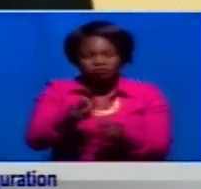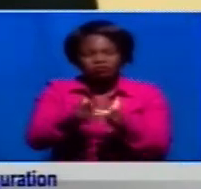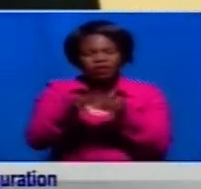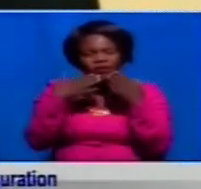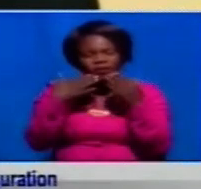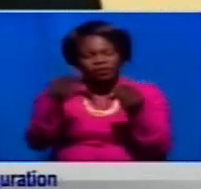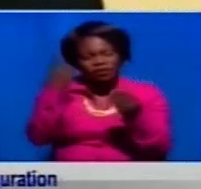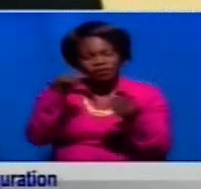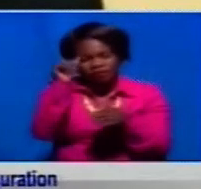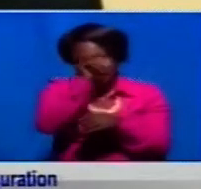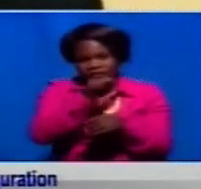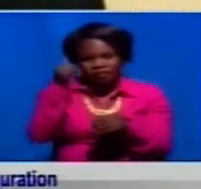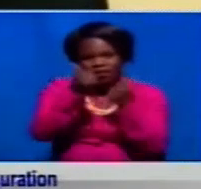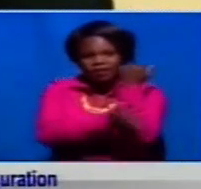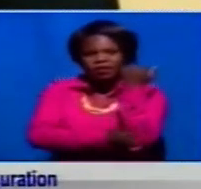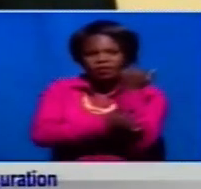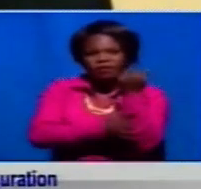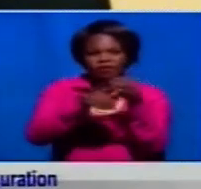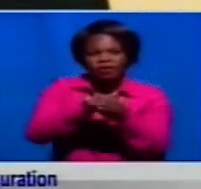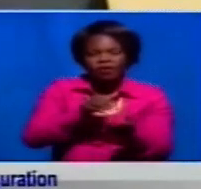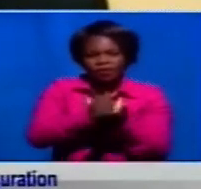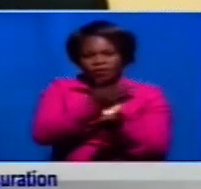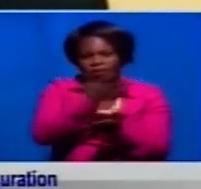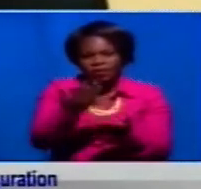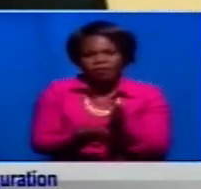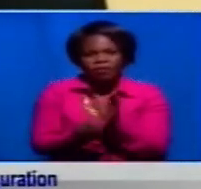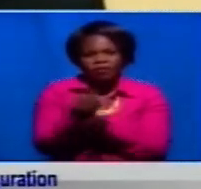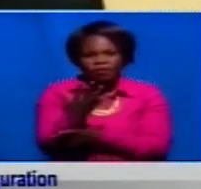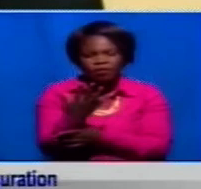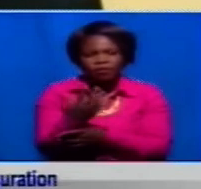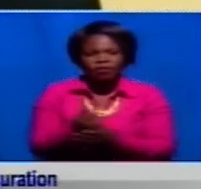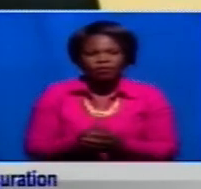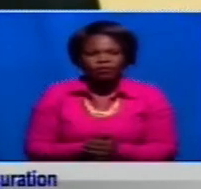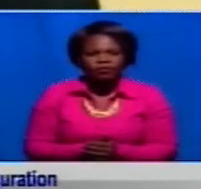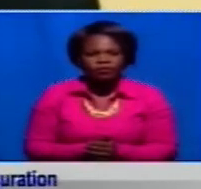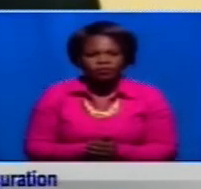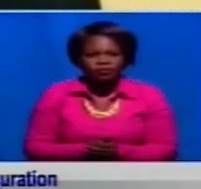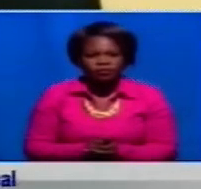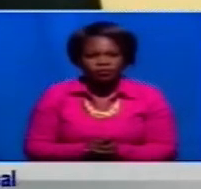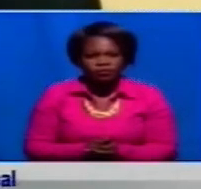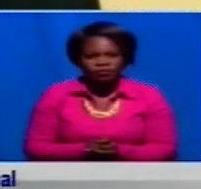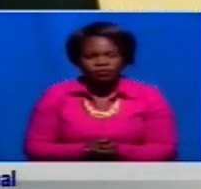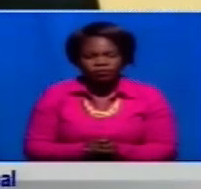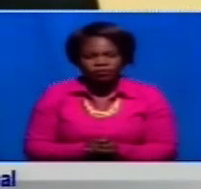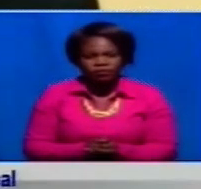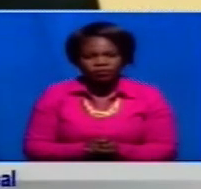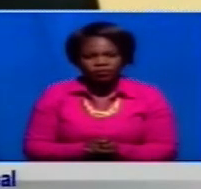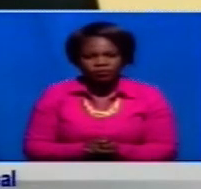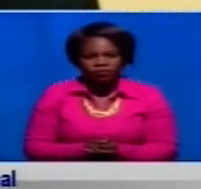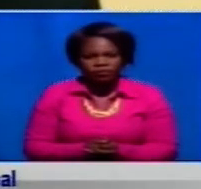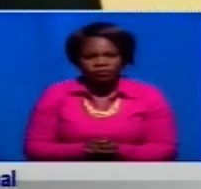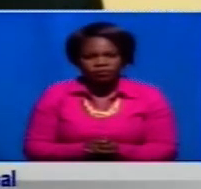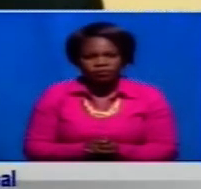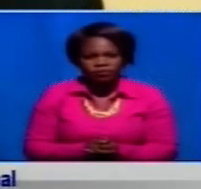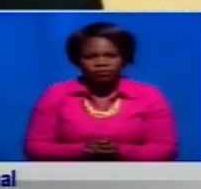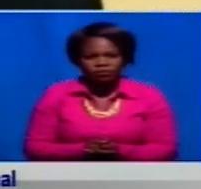African countries in helping them grow. 我们在非洲大陆也有很多好朋友，而在我们所有非洲国家的心中，中